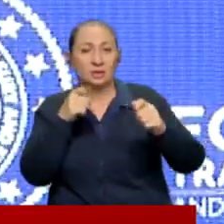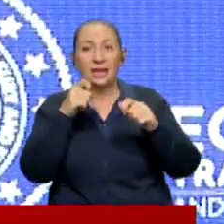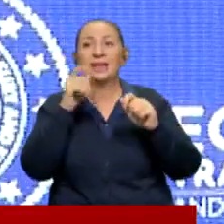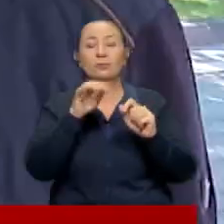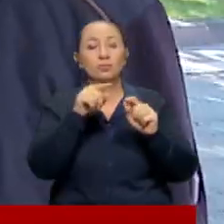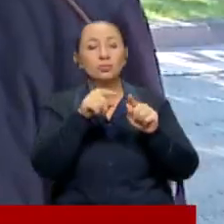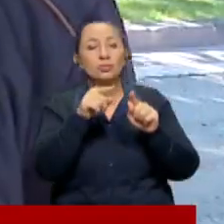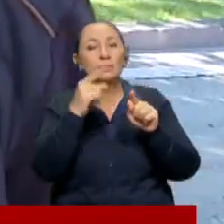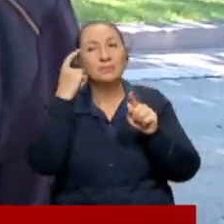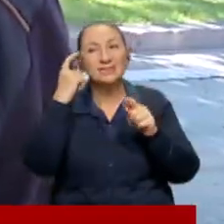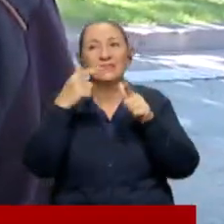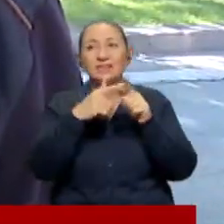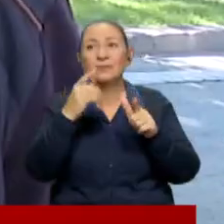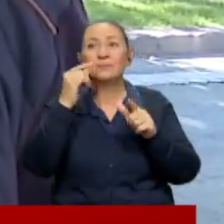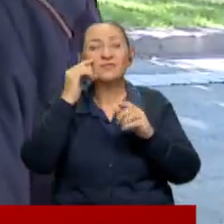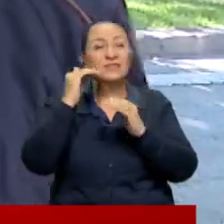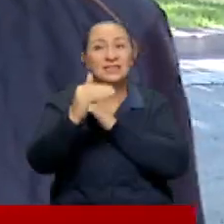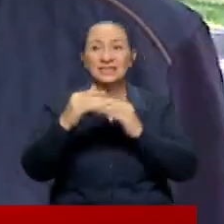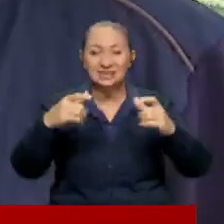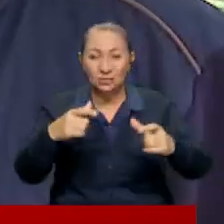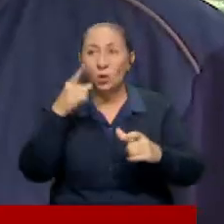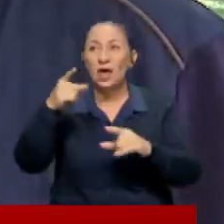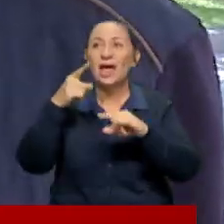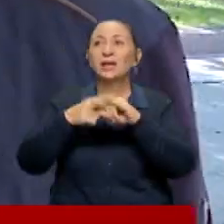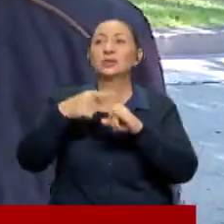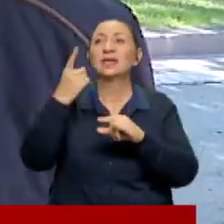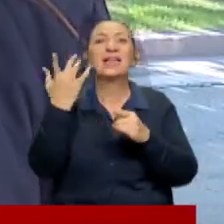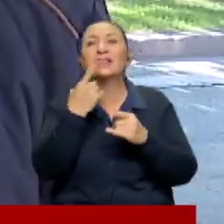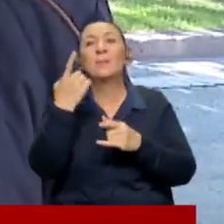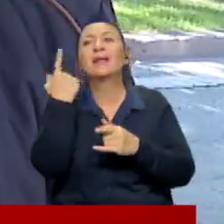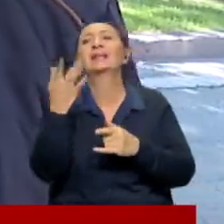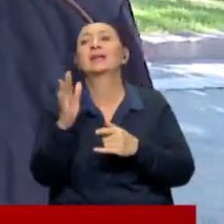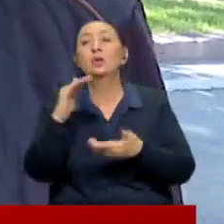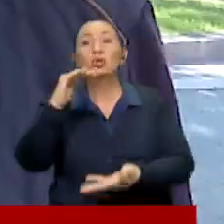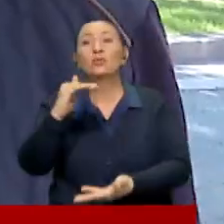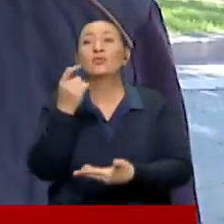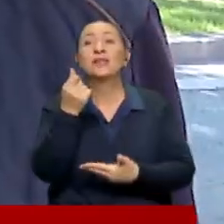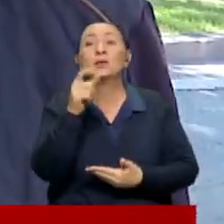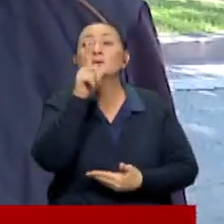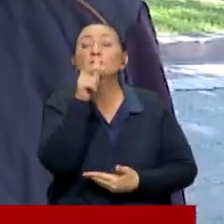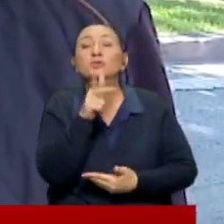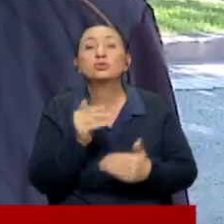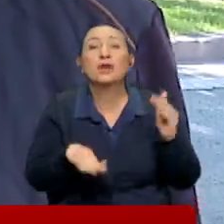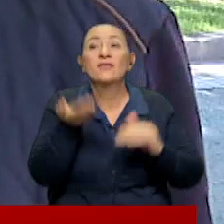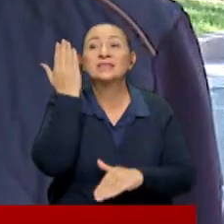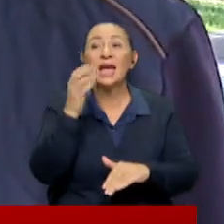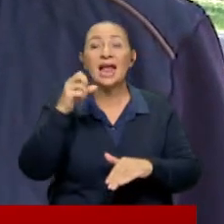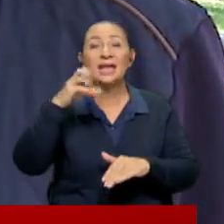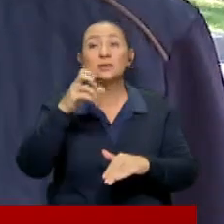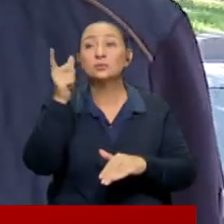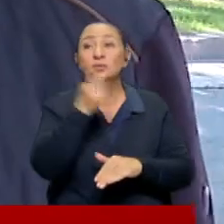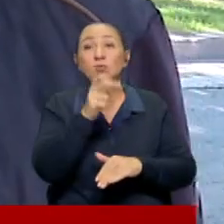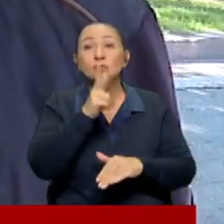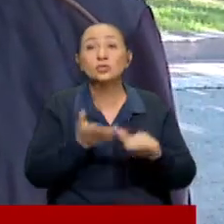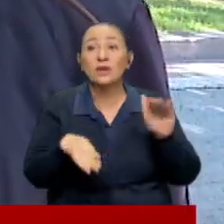heterodoks yaklaşım. Vatandaş tencere diyor, onlar heterodoksos diyor. Ne dedikleri belli değil. Tüp fiyatları %300 aşmış durumda. Elektrik fiyatları